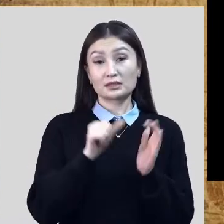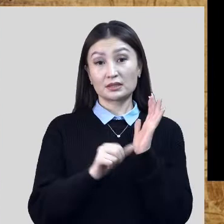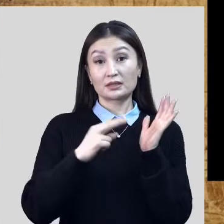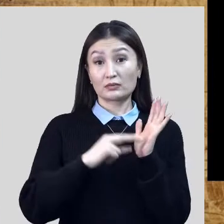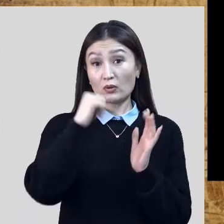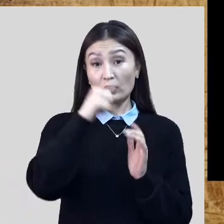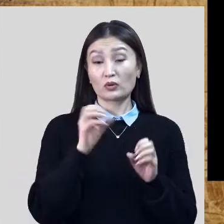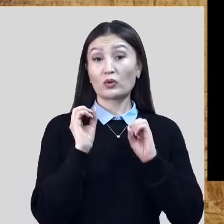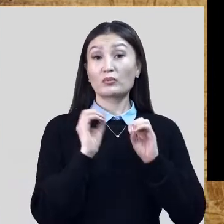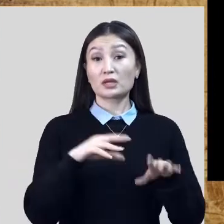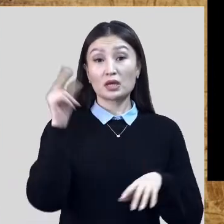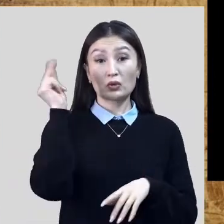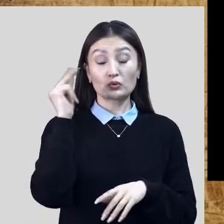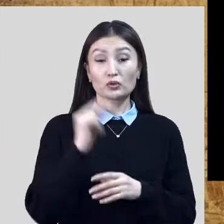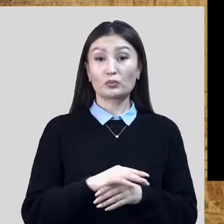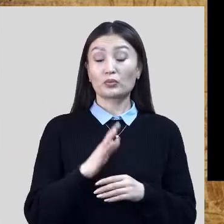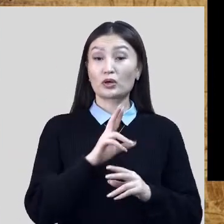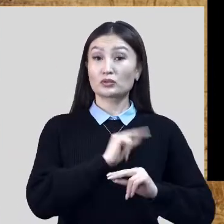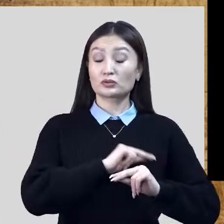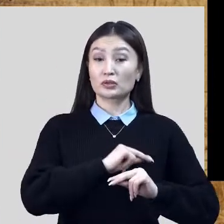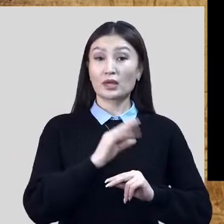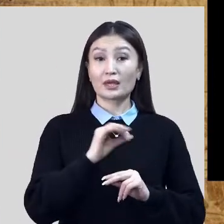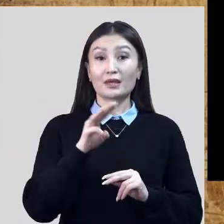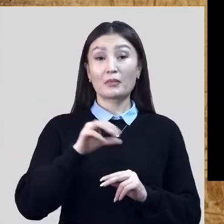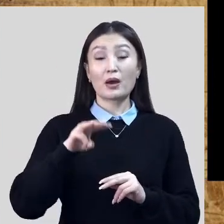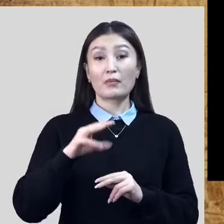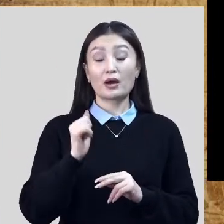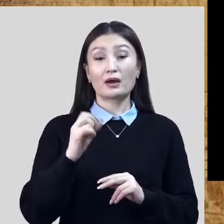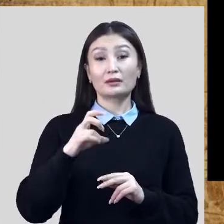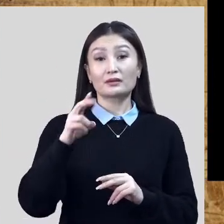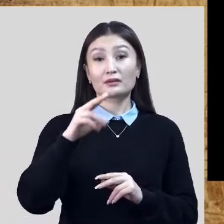1867 году он бросает учебу, служил имамом в Андижане. В